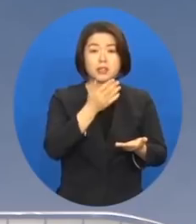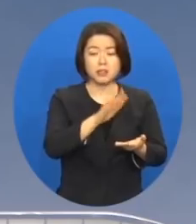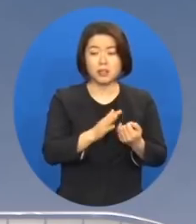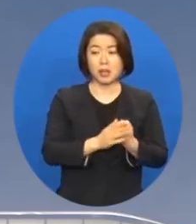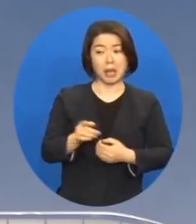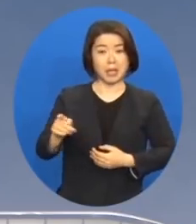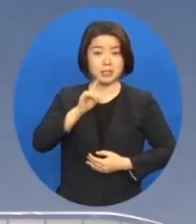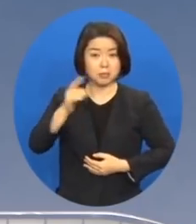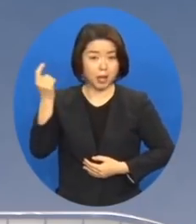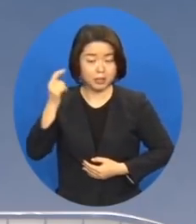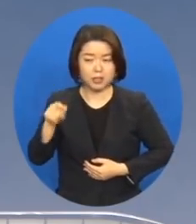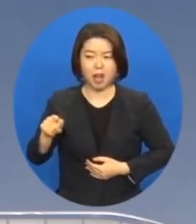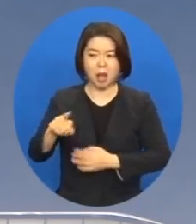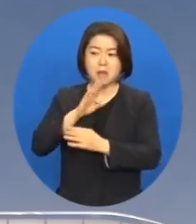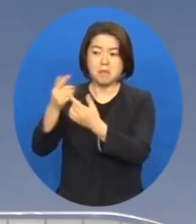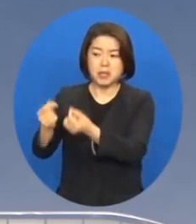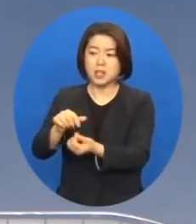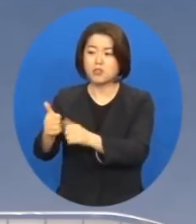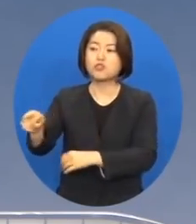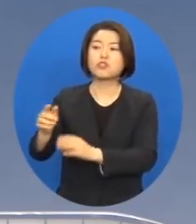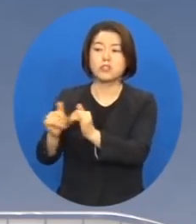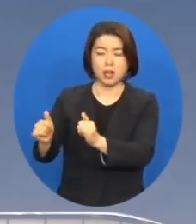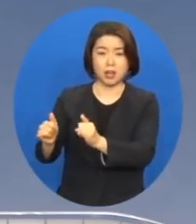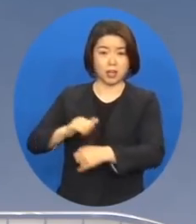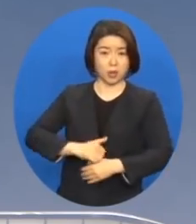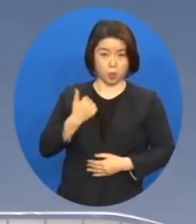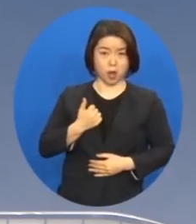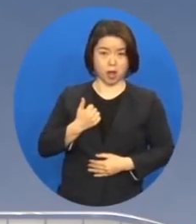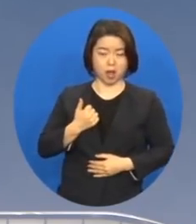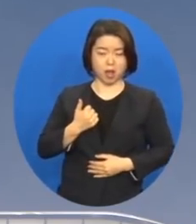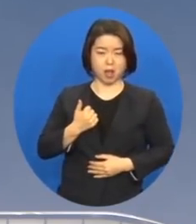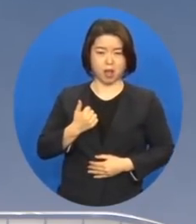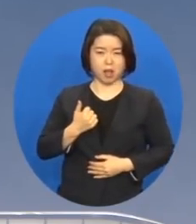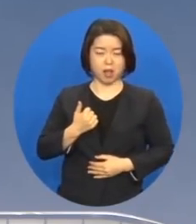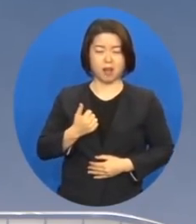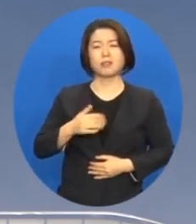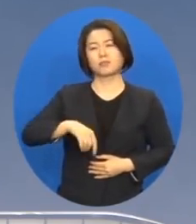사람 마땅히 죽을 자라 이렇게 화를 내는 게 사람이라니까요.